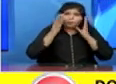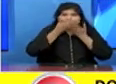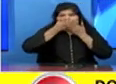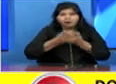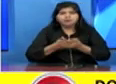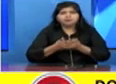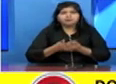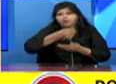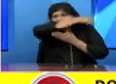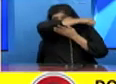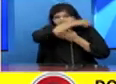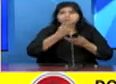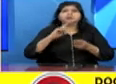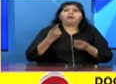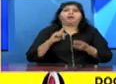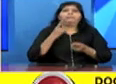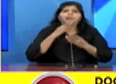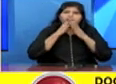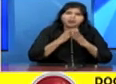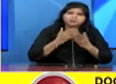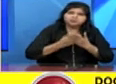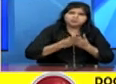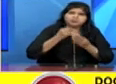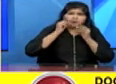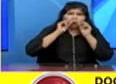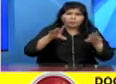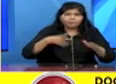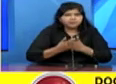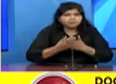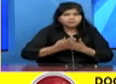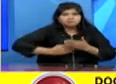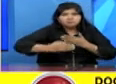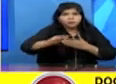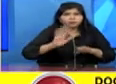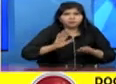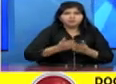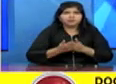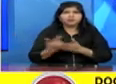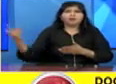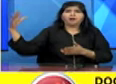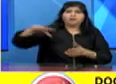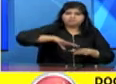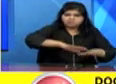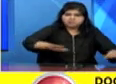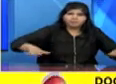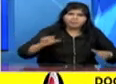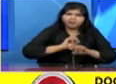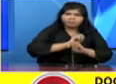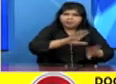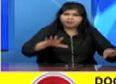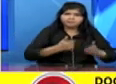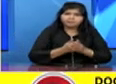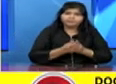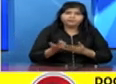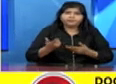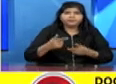ऊपर खांसी करना है, सो दैट वो जो ड्रॉपलेट्स है वो ड्रॉपलेट ज्यादा दूर तक नहीं जाए और जमीन पे ना गिरे, और